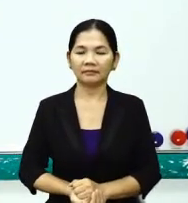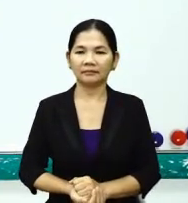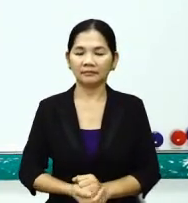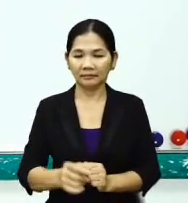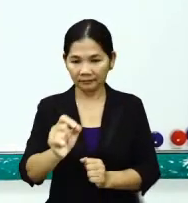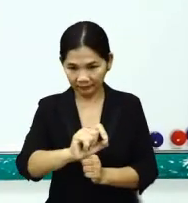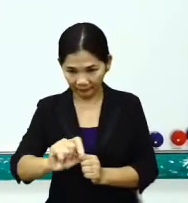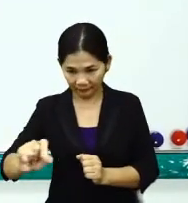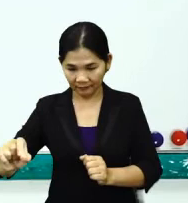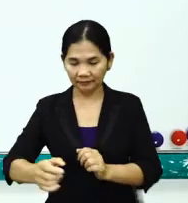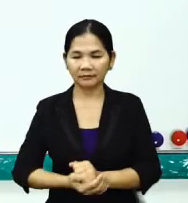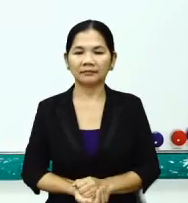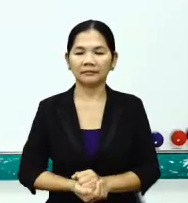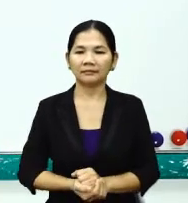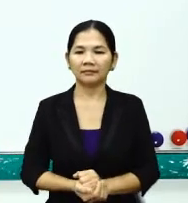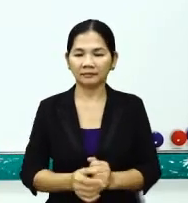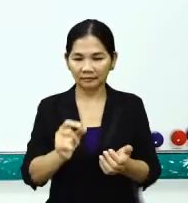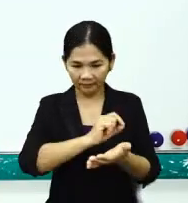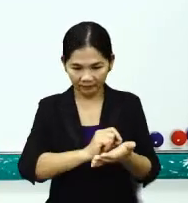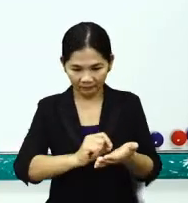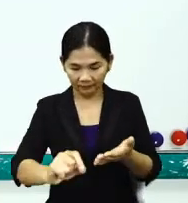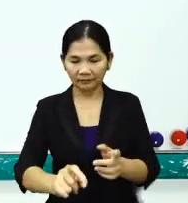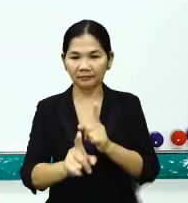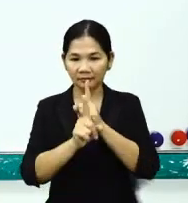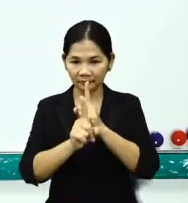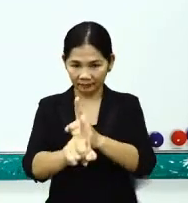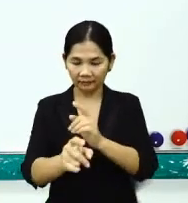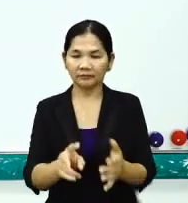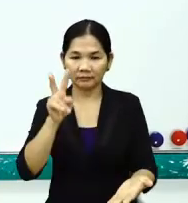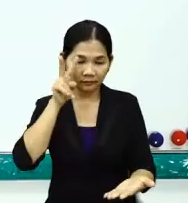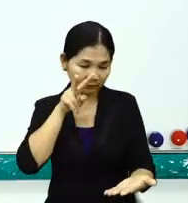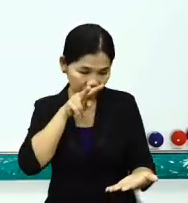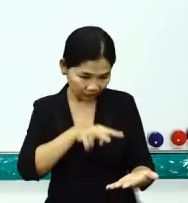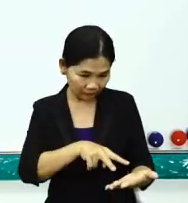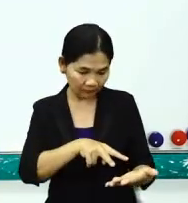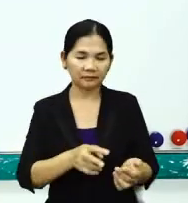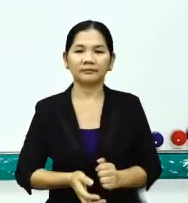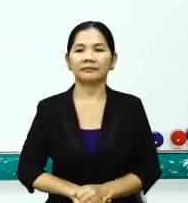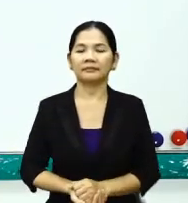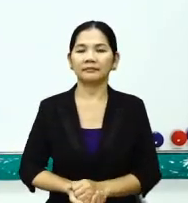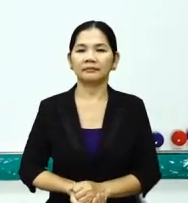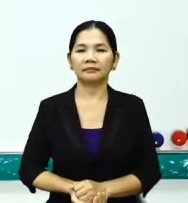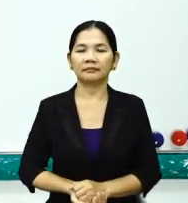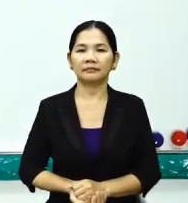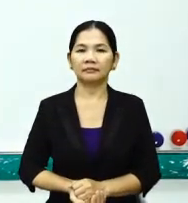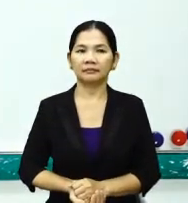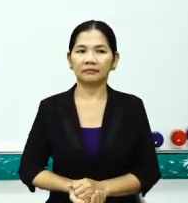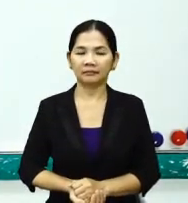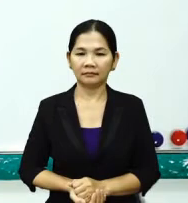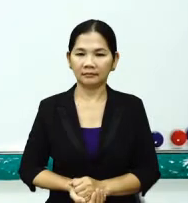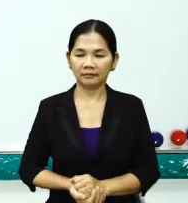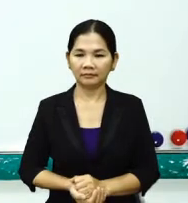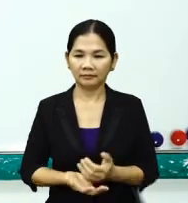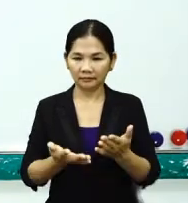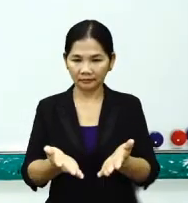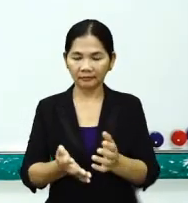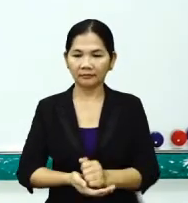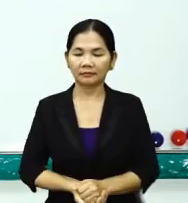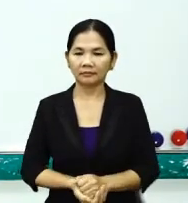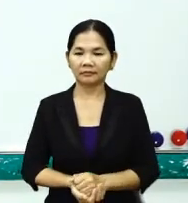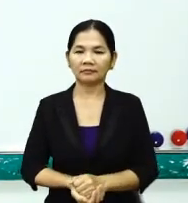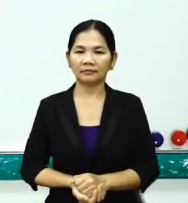nề xò xế tàm án trốt bị nịt. Chà lấy con ăn hồn ai nè con á.